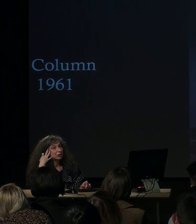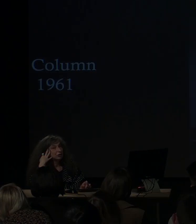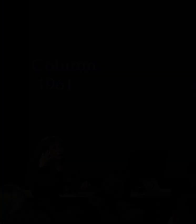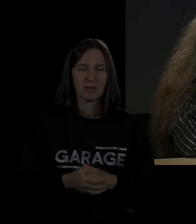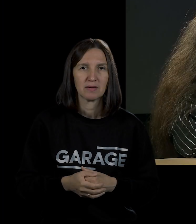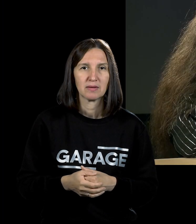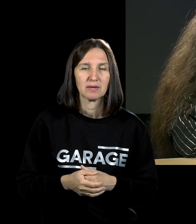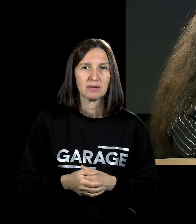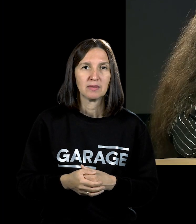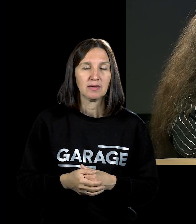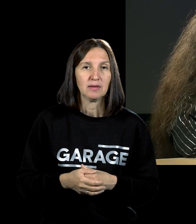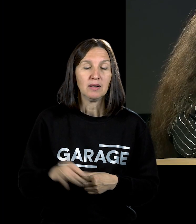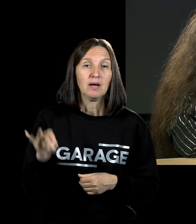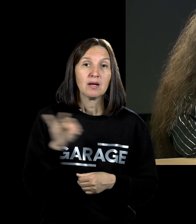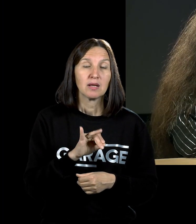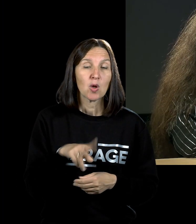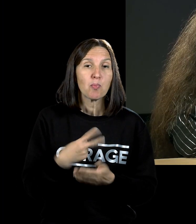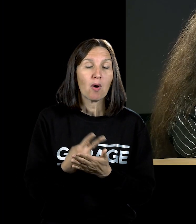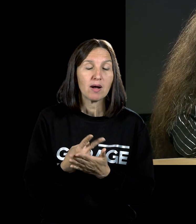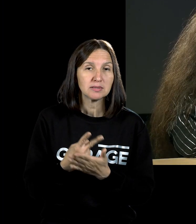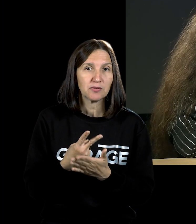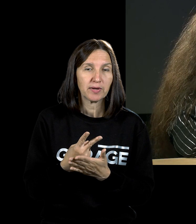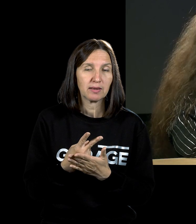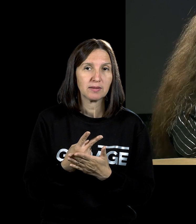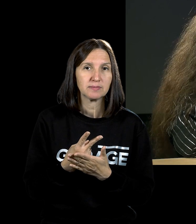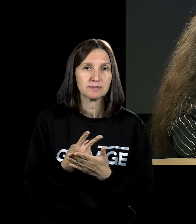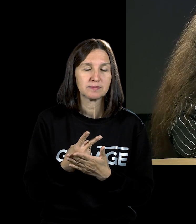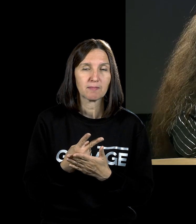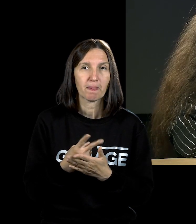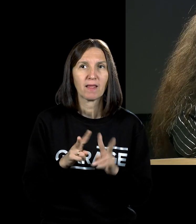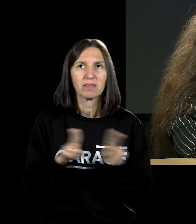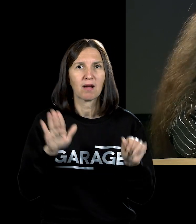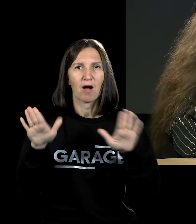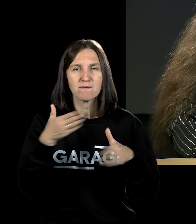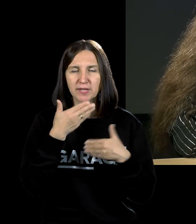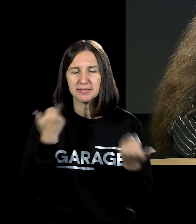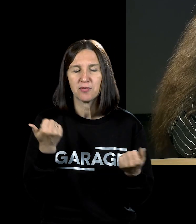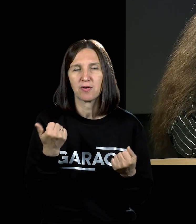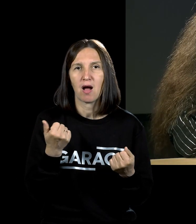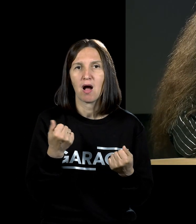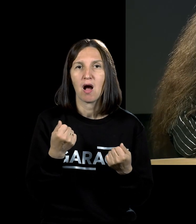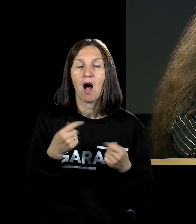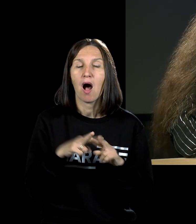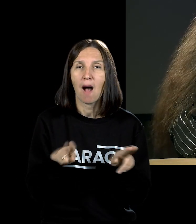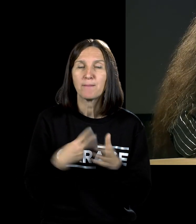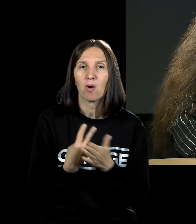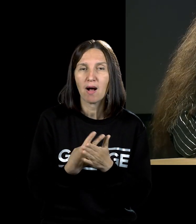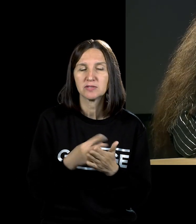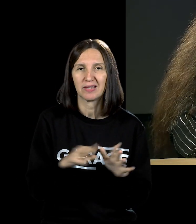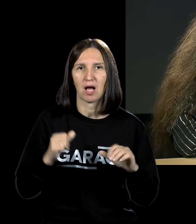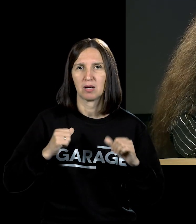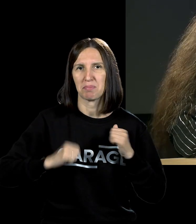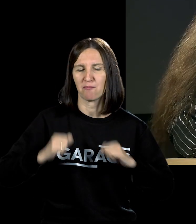стены. И показывает его не как выставку, не как художественный объект, а как перформанс.